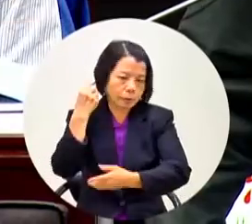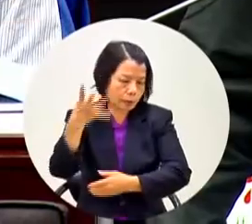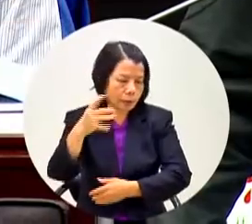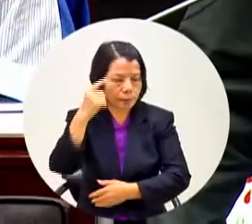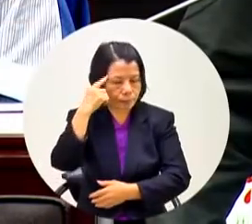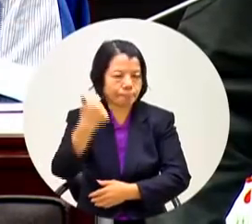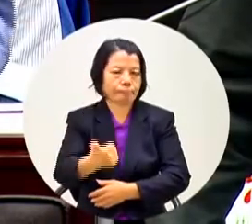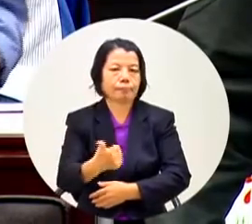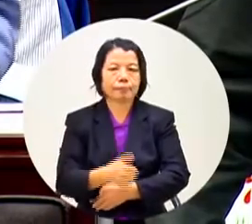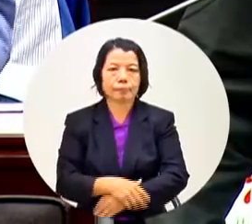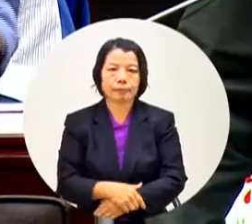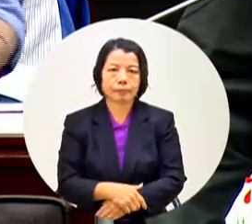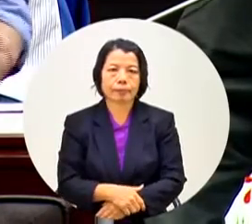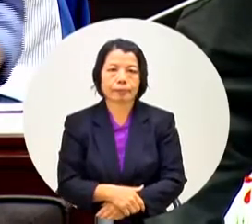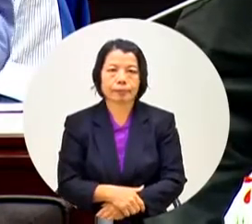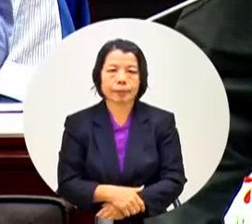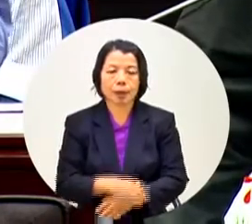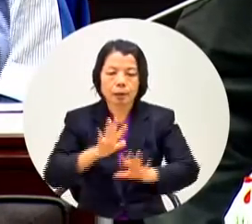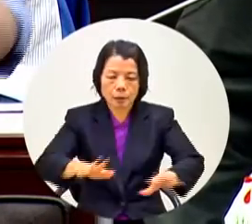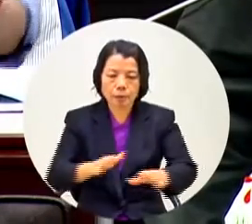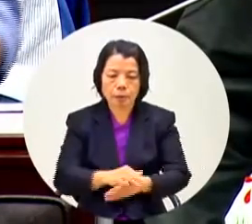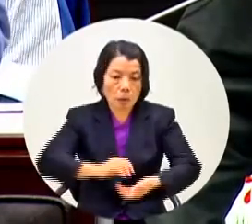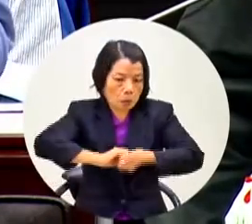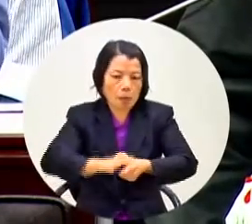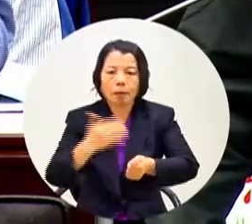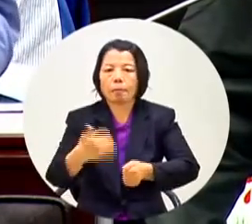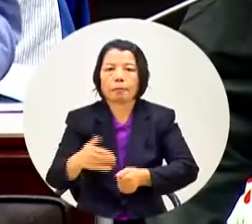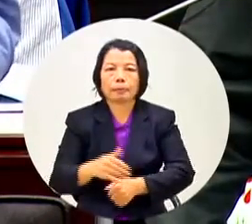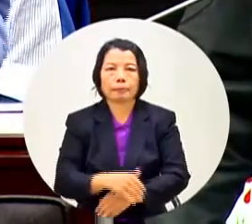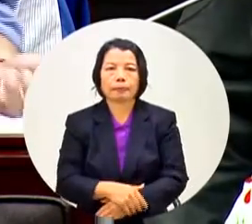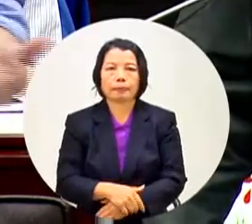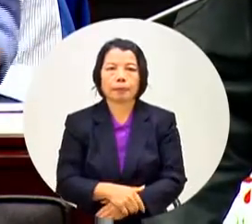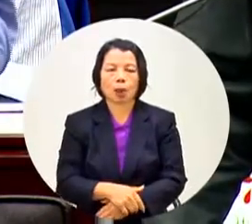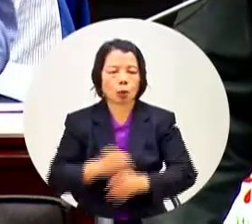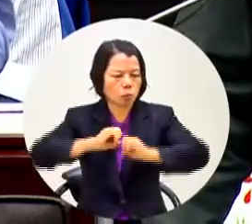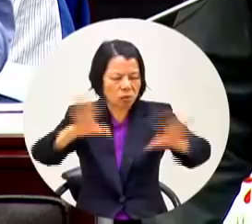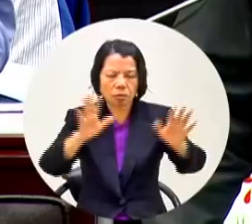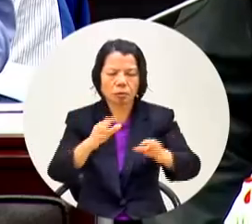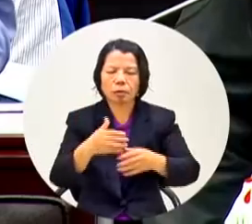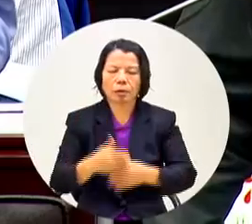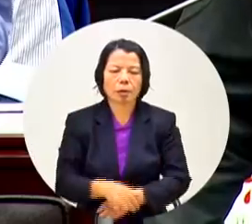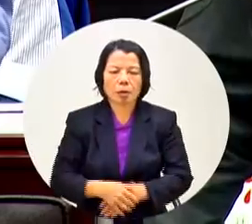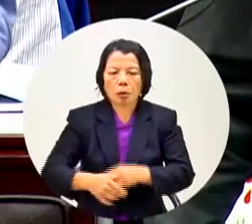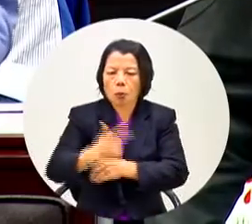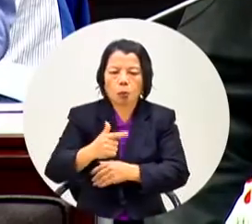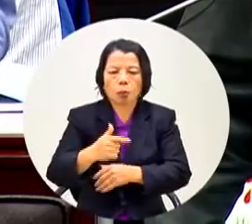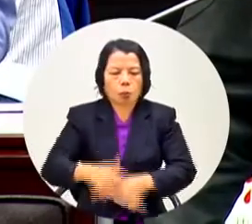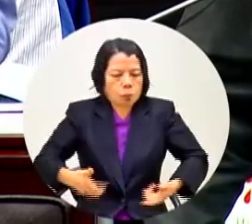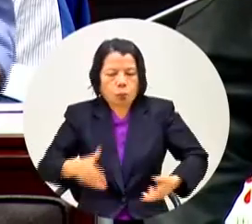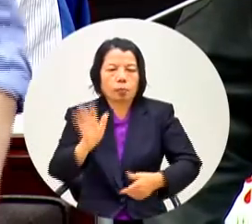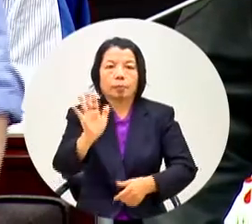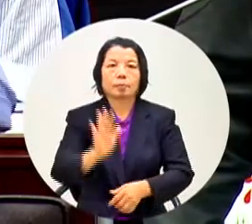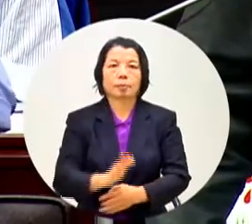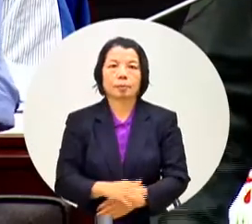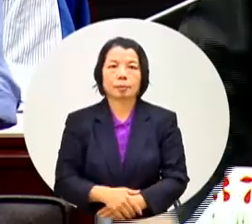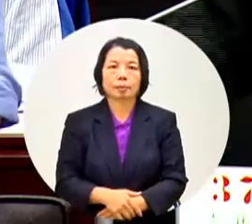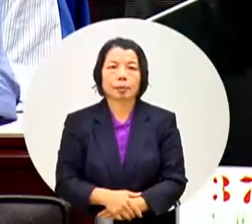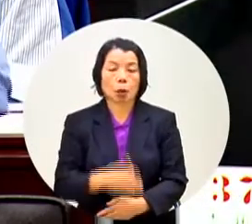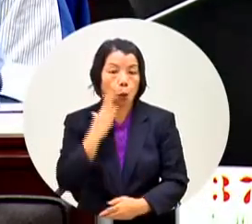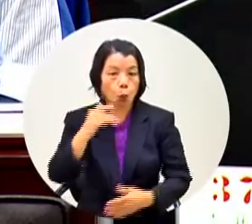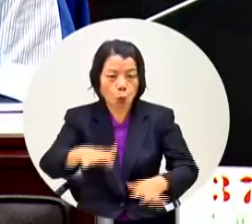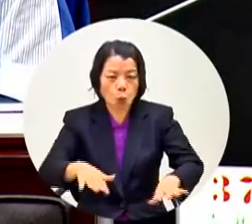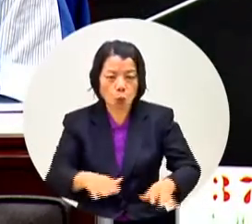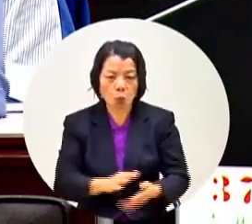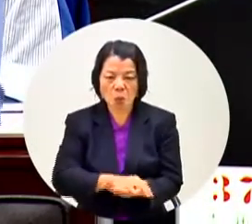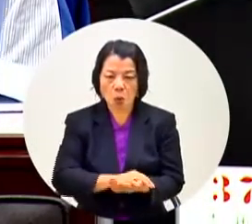在还没有定案的时候，我想我们不用宣布的太早，万一有变化，我们。会认为好像政府怎么前后不一，但是我只能说非常